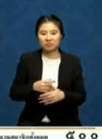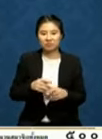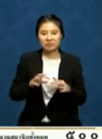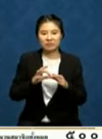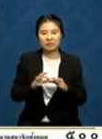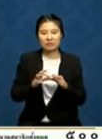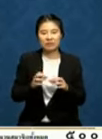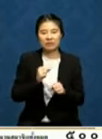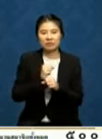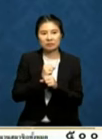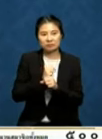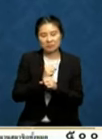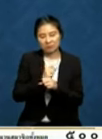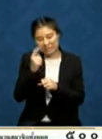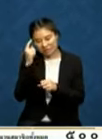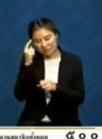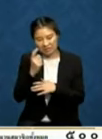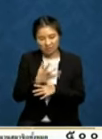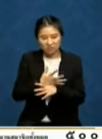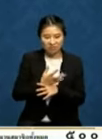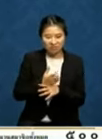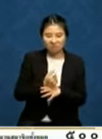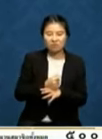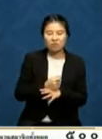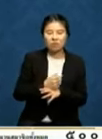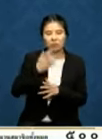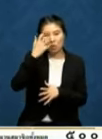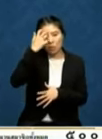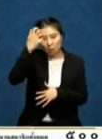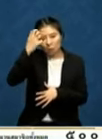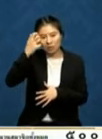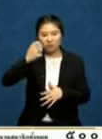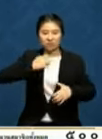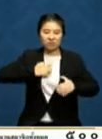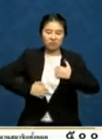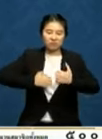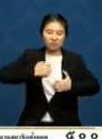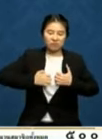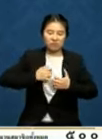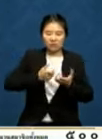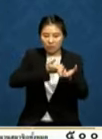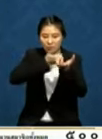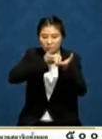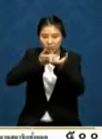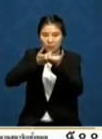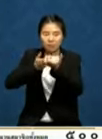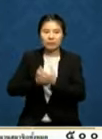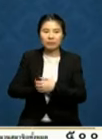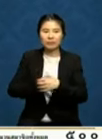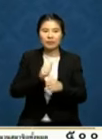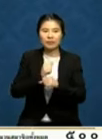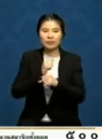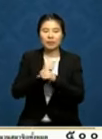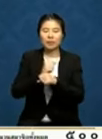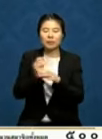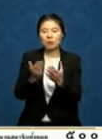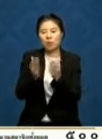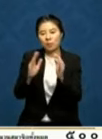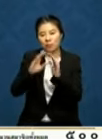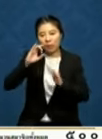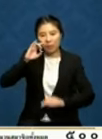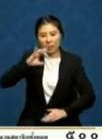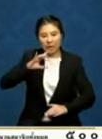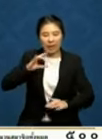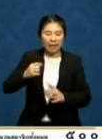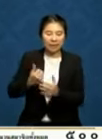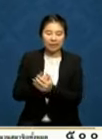ทางผ่านทางความก้าวร้าวและในกรณีที่ร้ายแรงที่สุดค่ะการเคี่ยนตีหรือการใช้ความรุนแรงในครอบครัวทำ